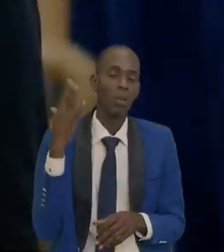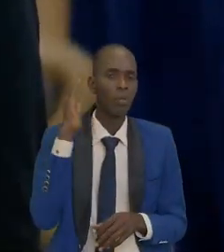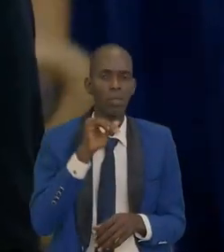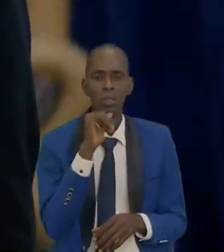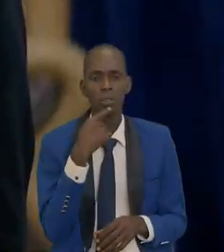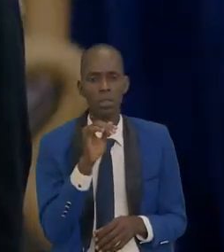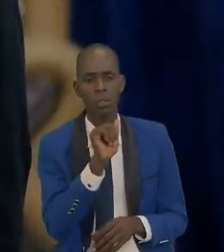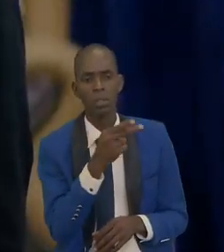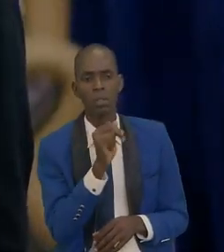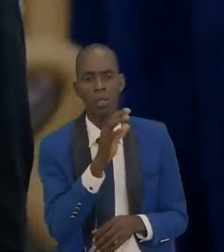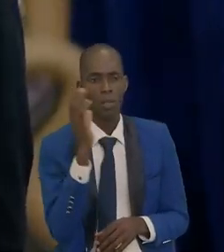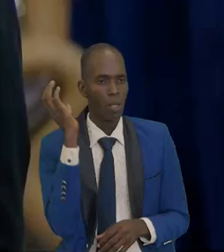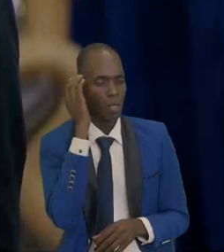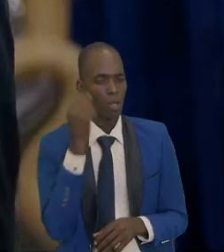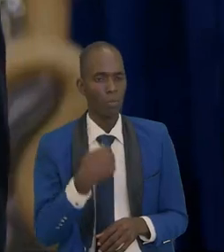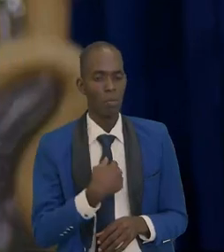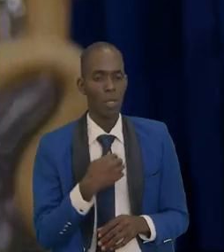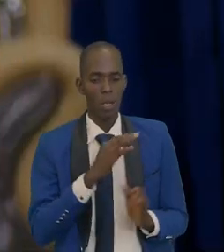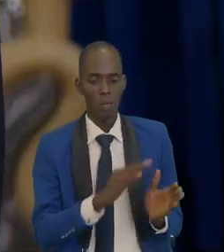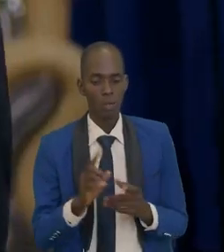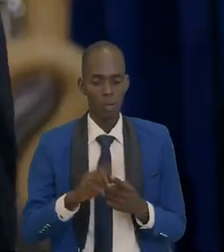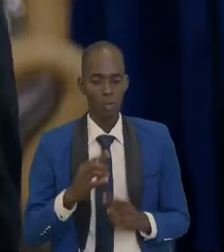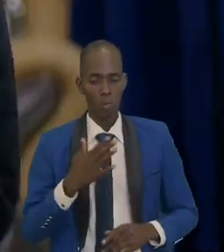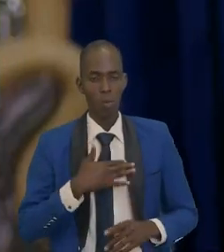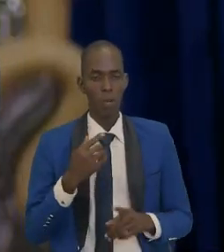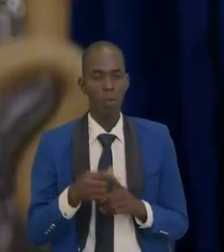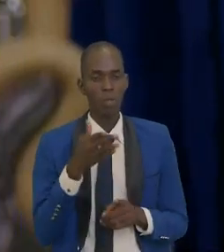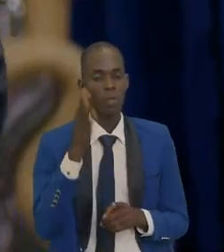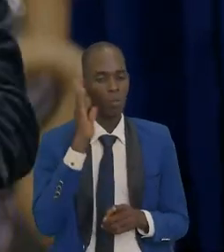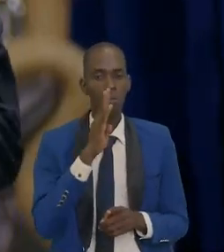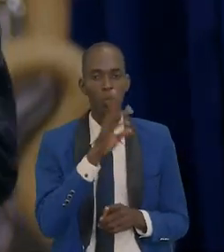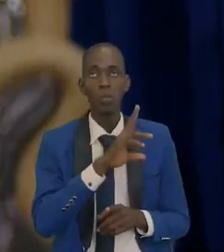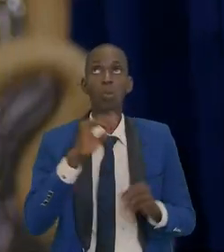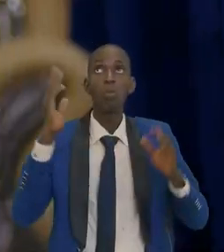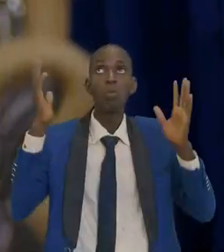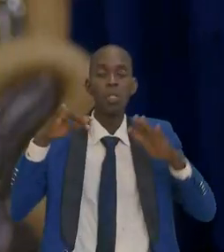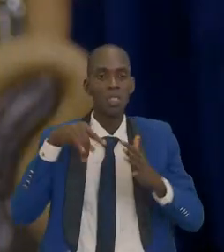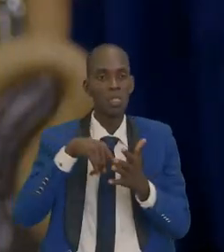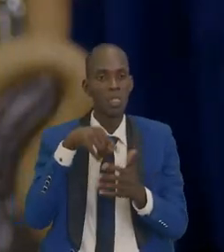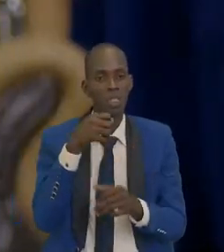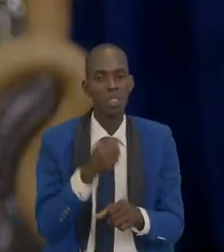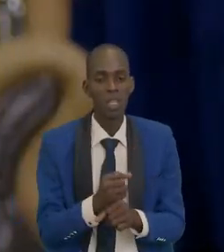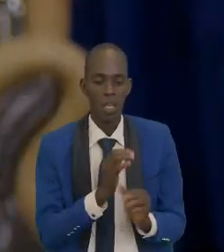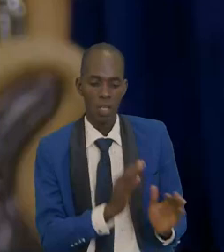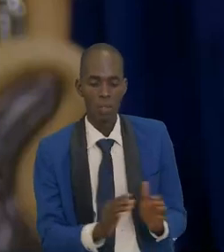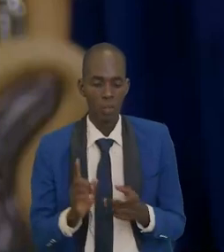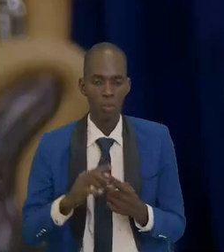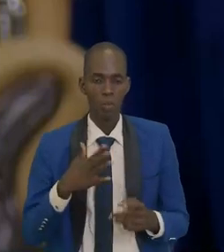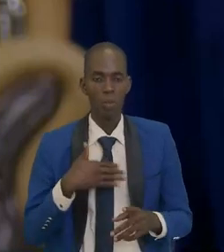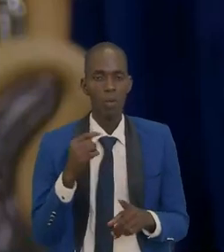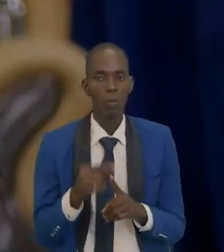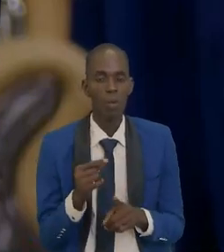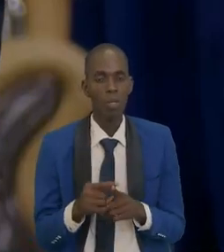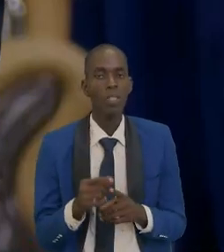Achab, écoute-moi, selon ma parole, il n'y aura pas de pluie ni de rosée pendant tel nombre d'années, selon ma